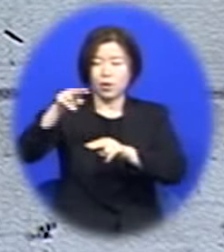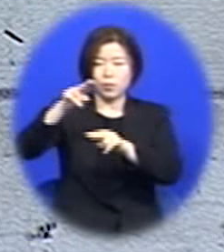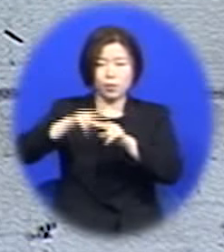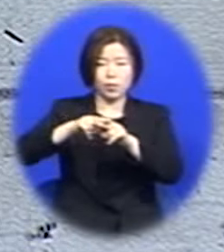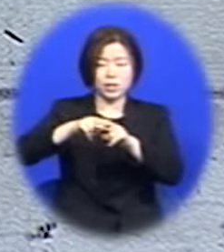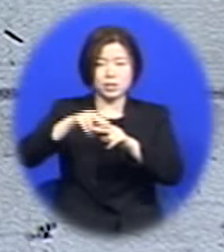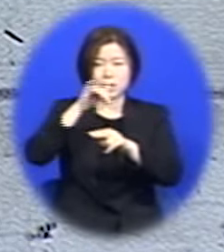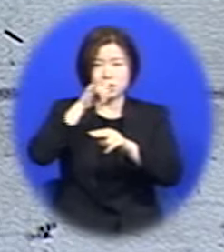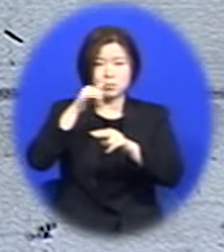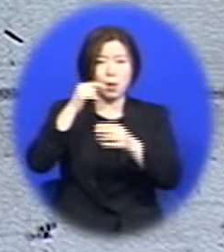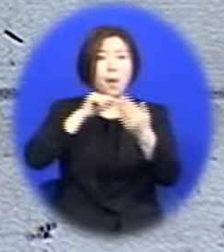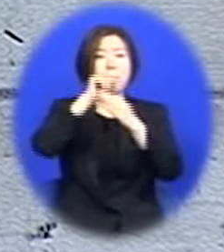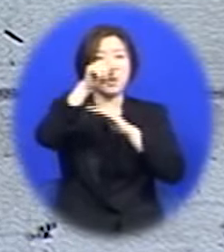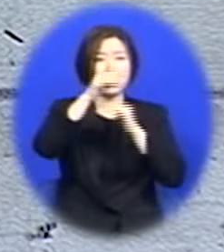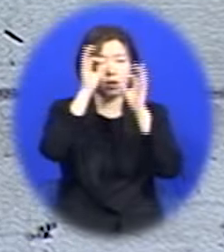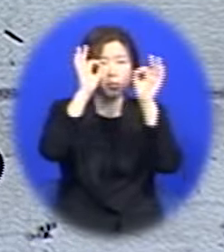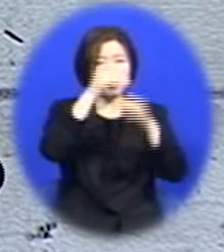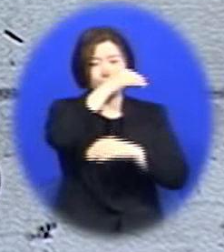기가 막힙니다.